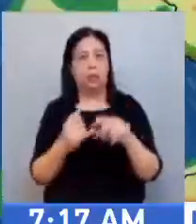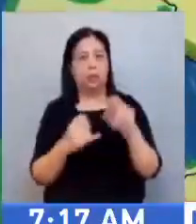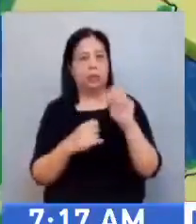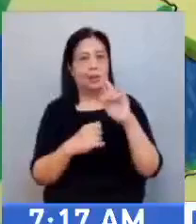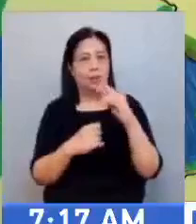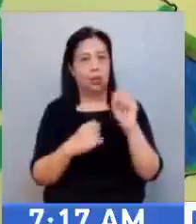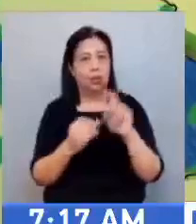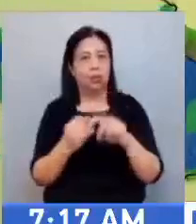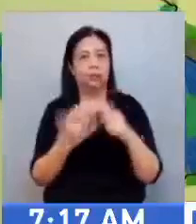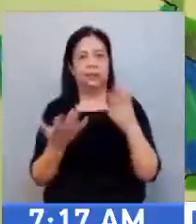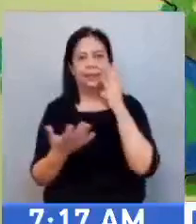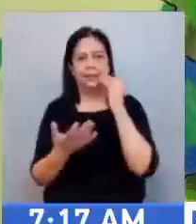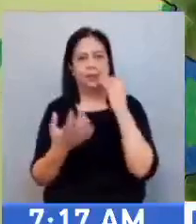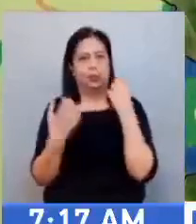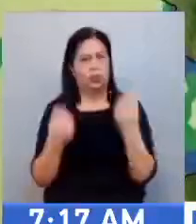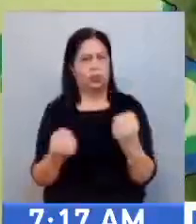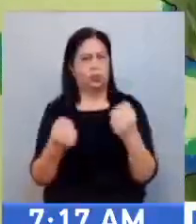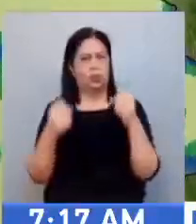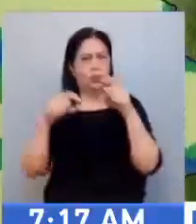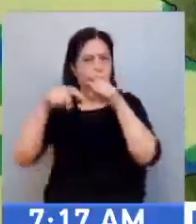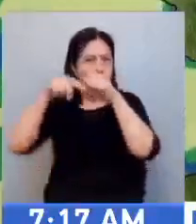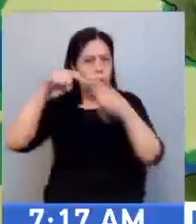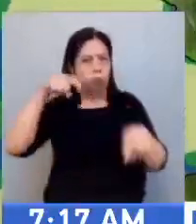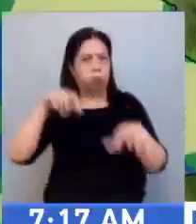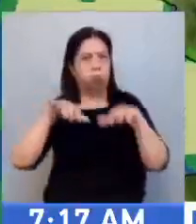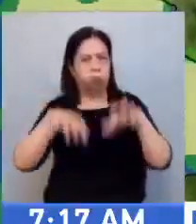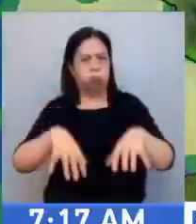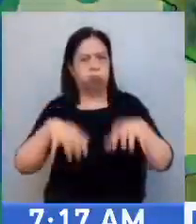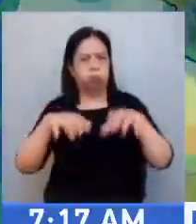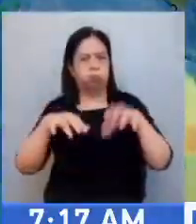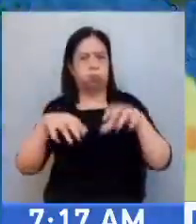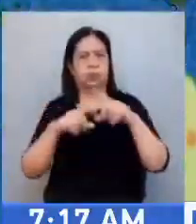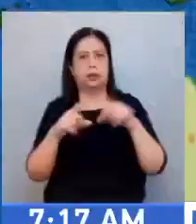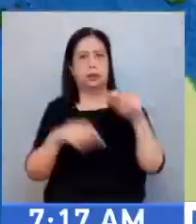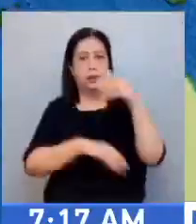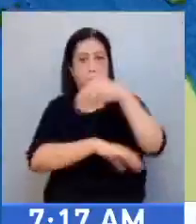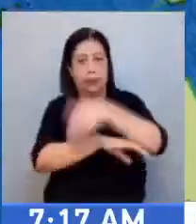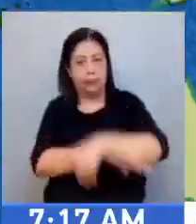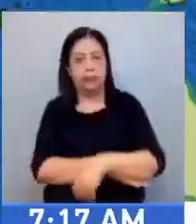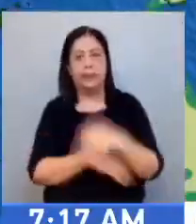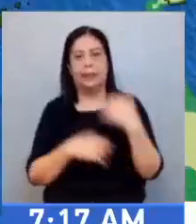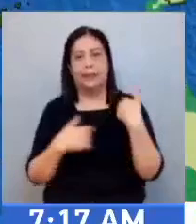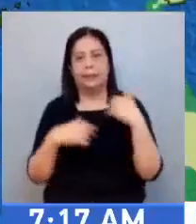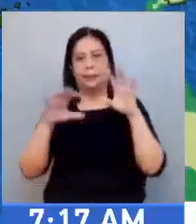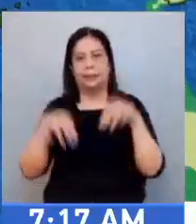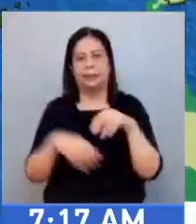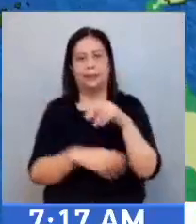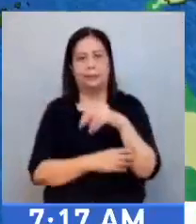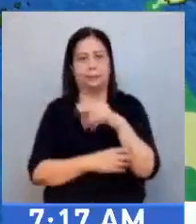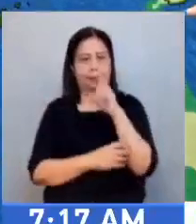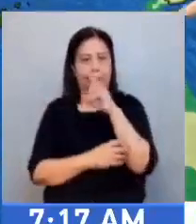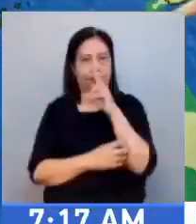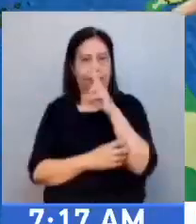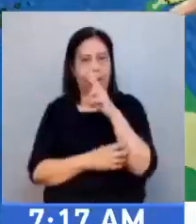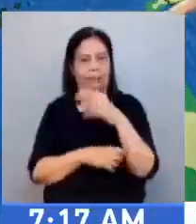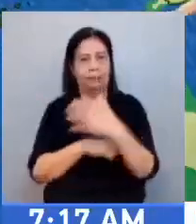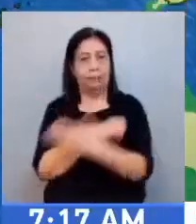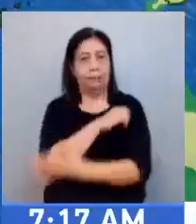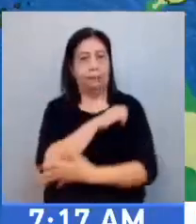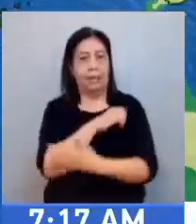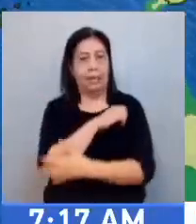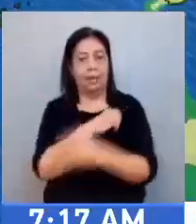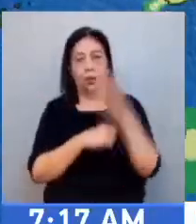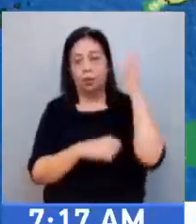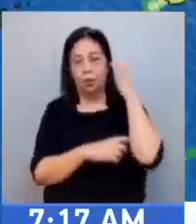ng intense thunderstorm. Hanggang sa gabi, may ulan sa Visayas. Maging sa Mindanao, walang ulan sa umaga, maliban dito sa may